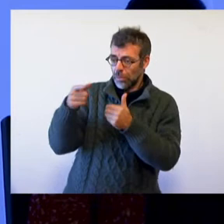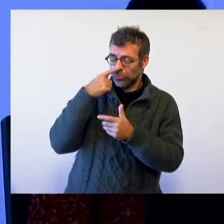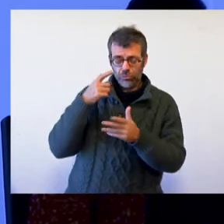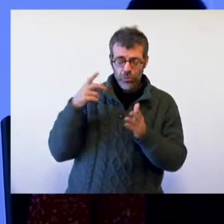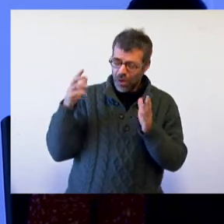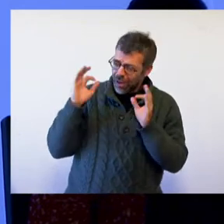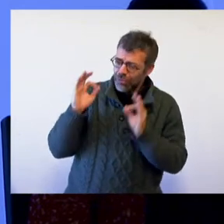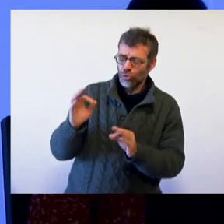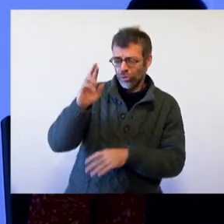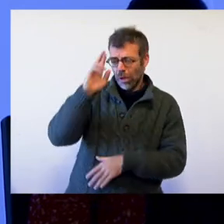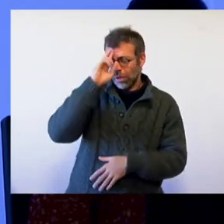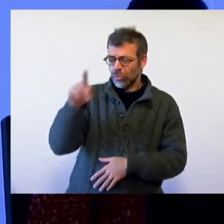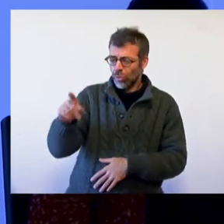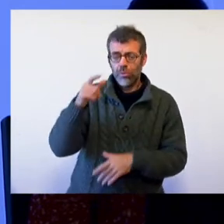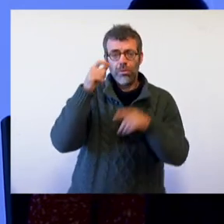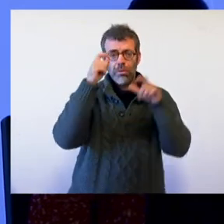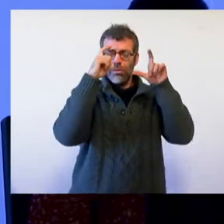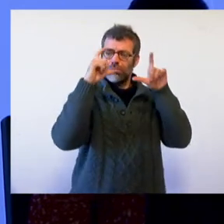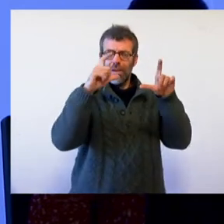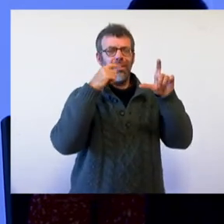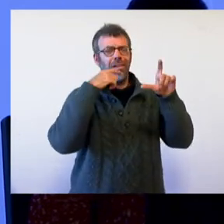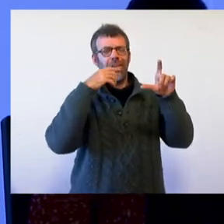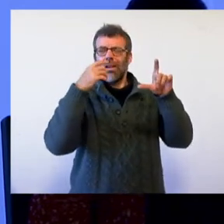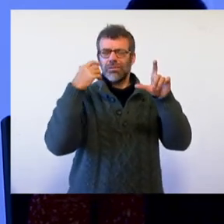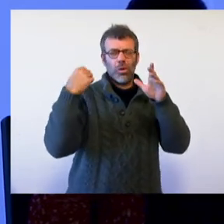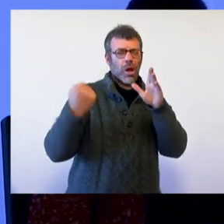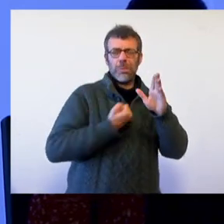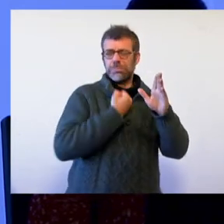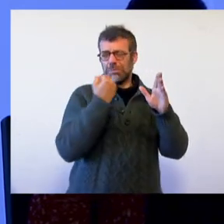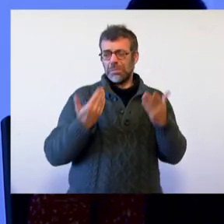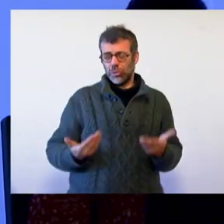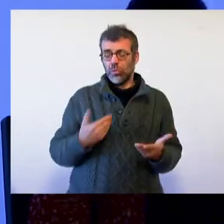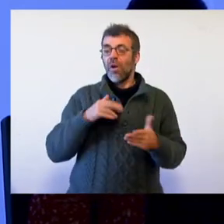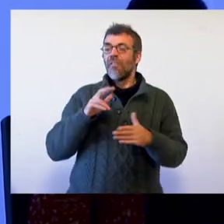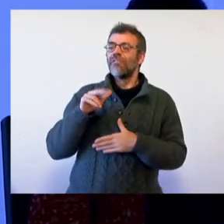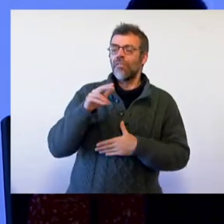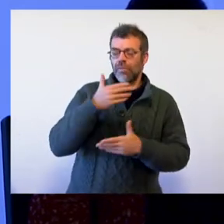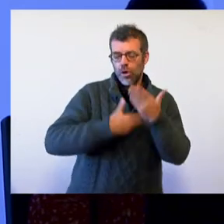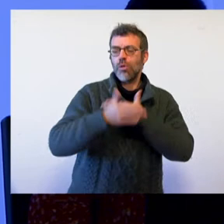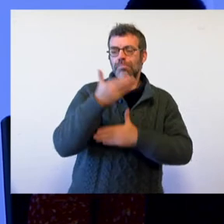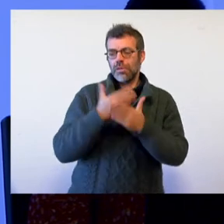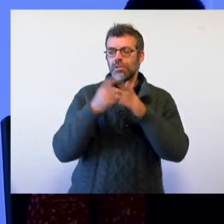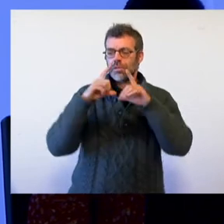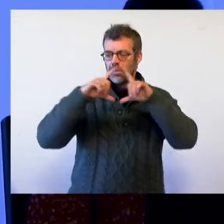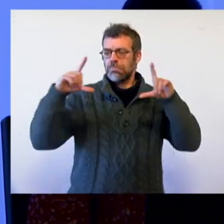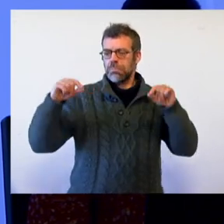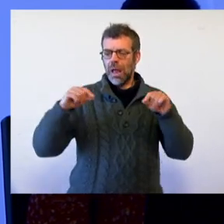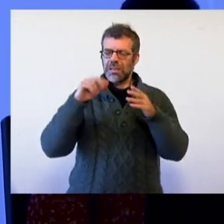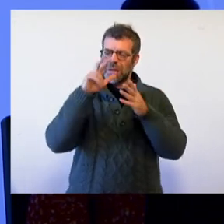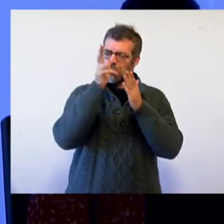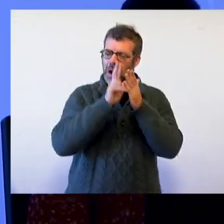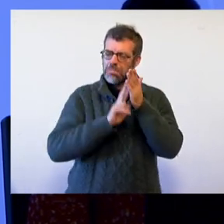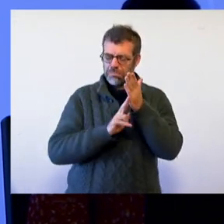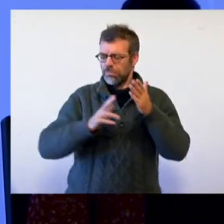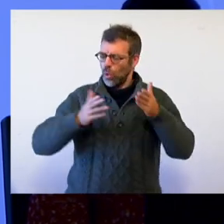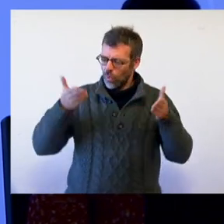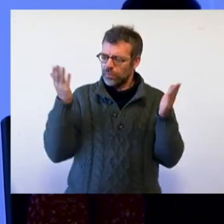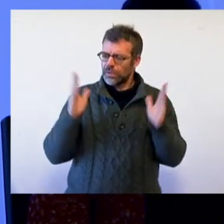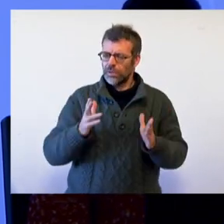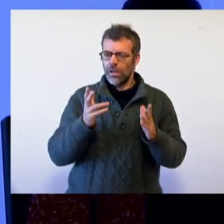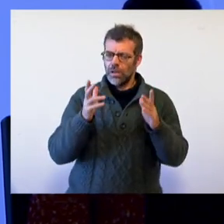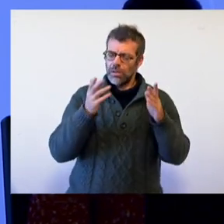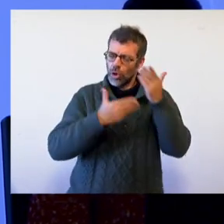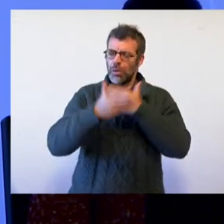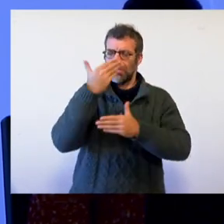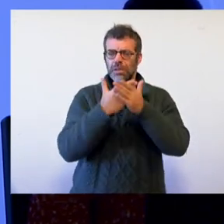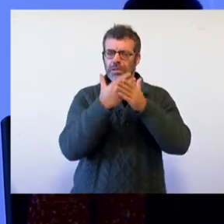Donc la plaque en marbre, elle se prépare, voilà, elle sera apposée. On en parlera tous les deux pour voir